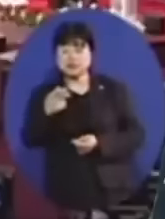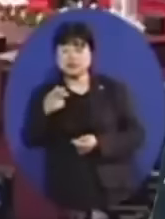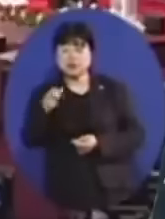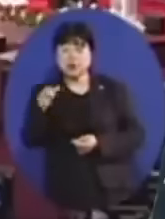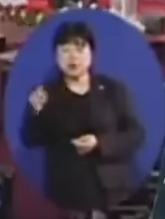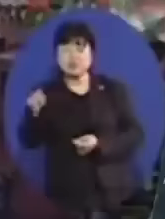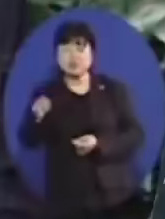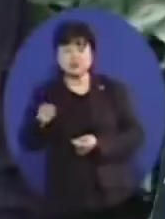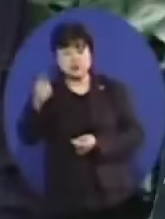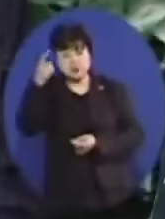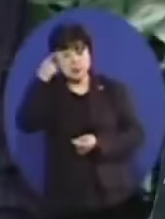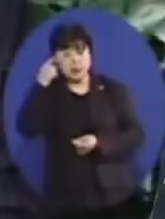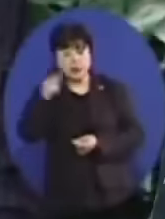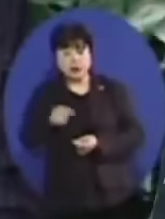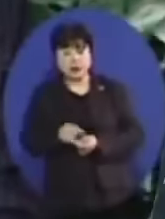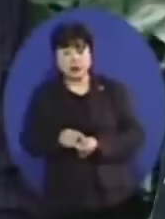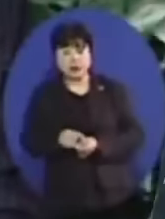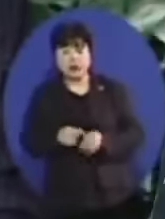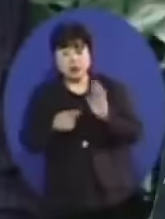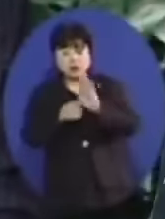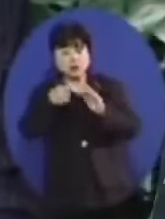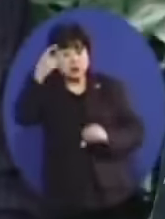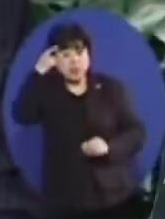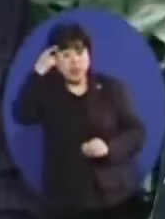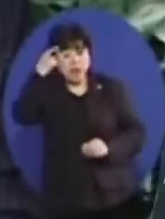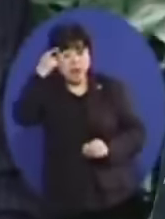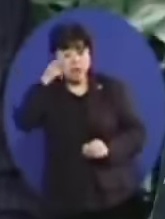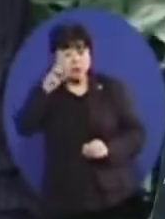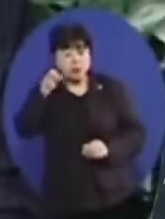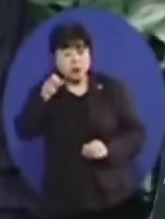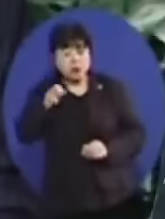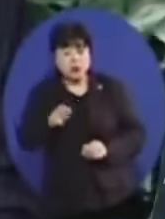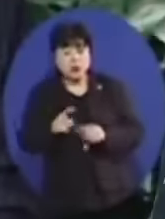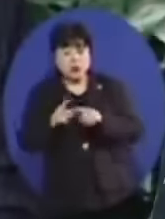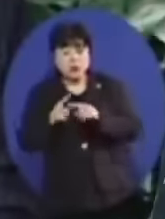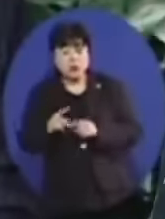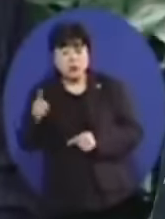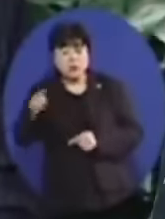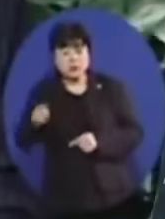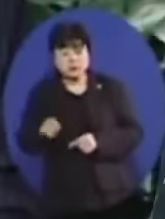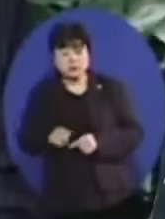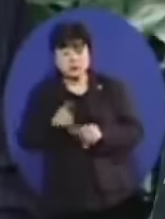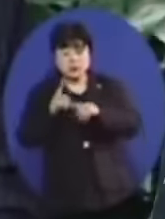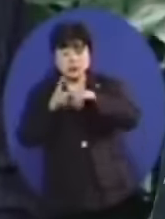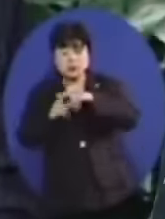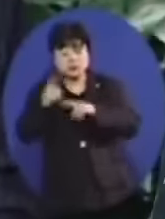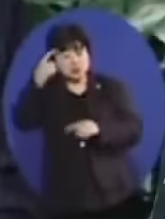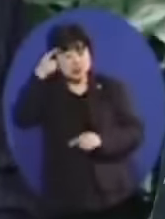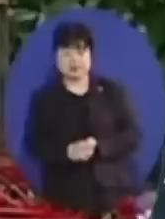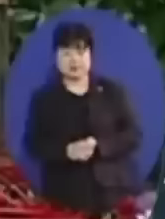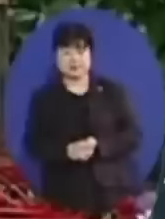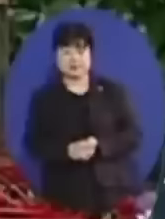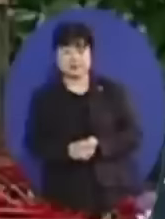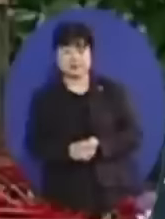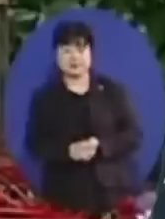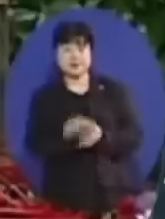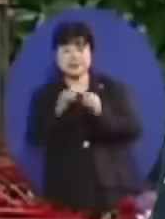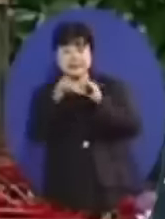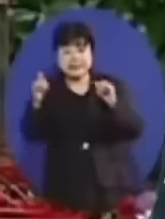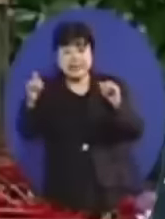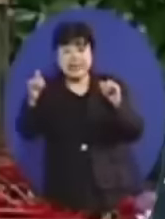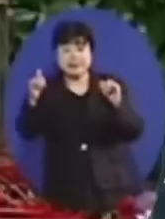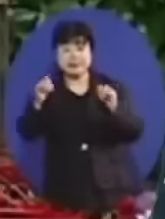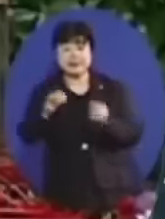75%가 부정적인 생각을 하고 25%만 좋은 생각을 하니 참 큰일 아닙니까? 인간이